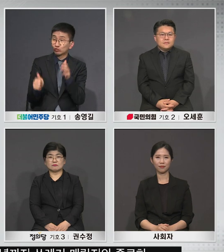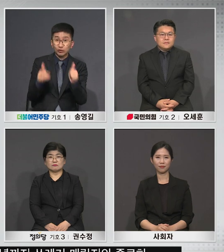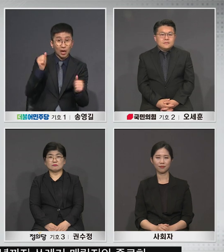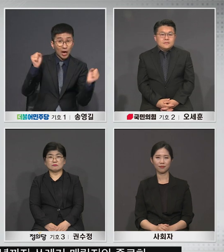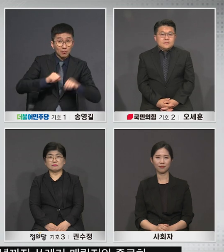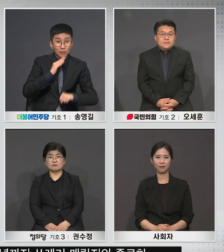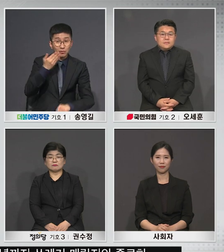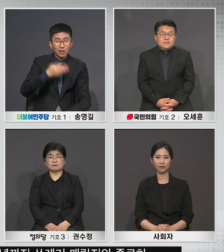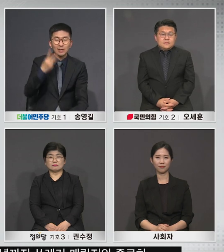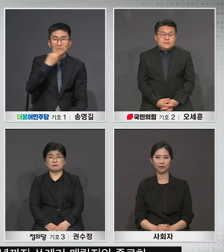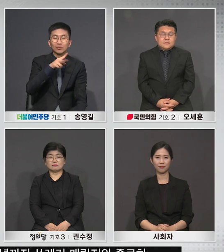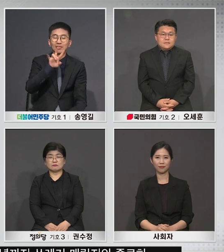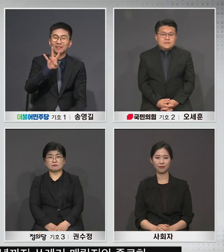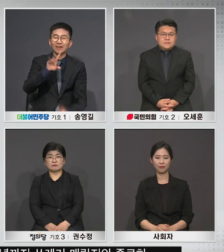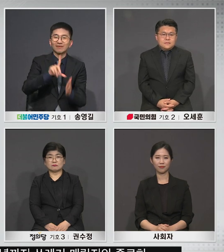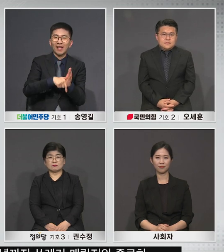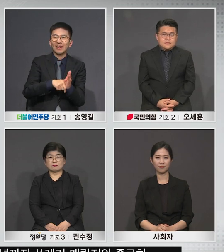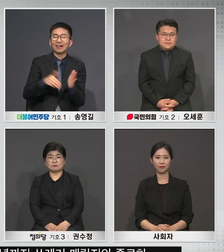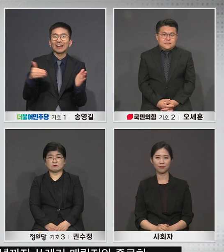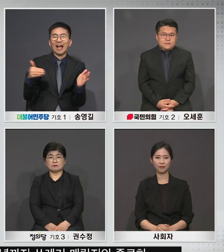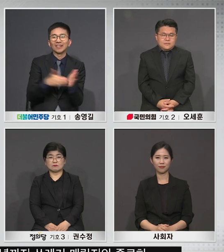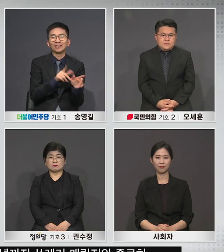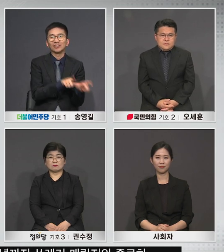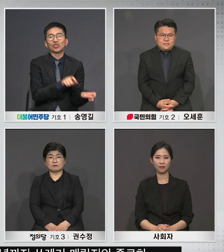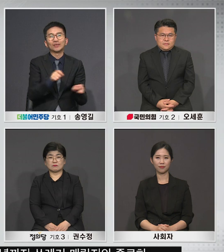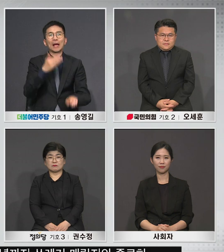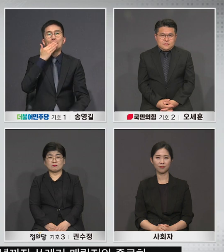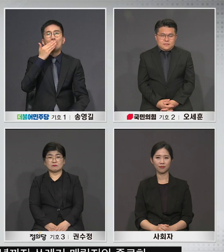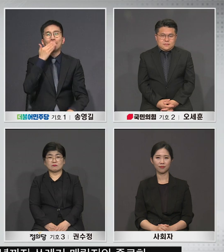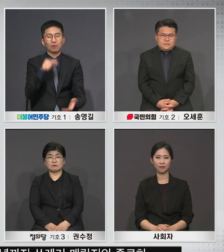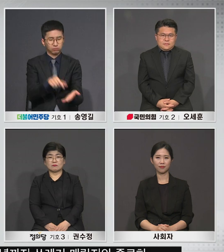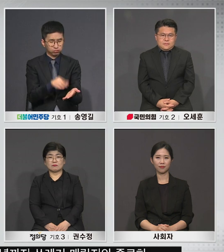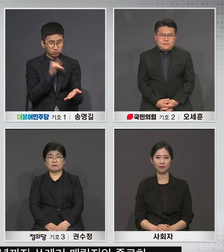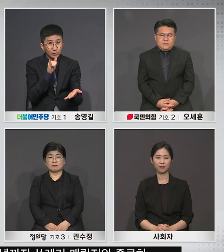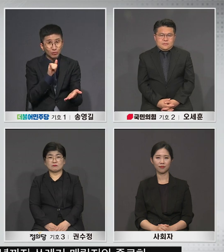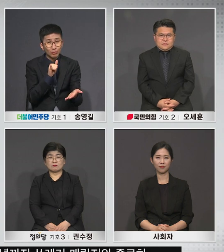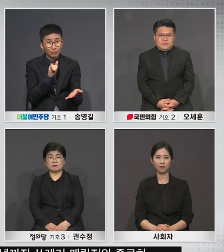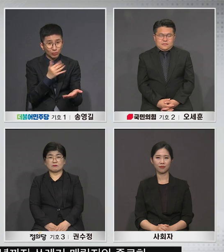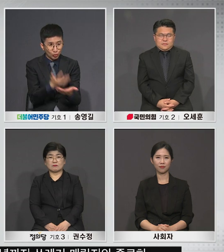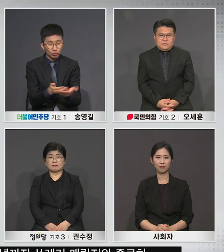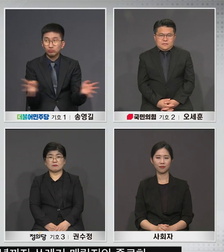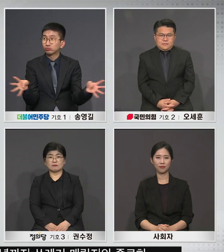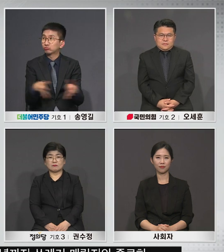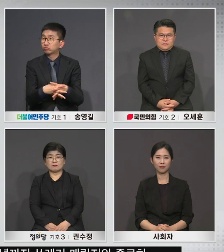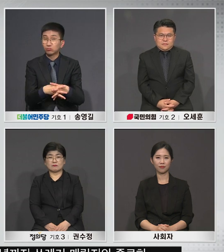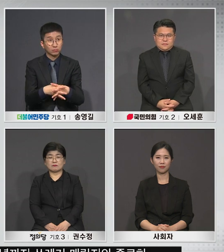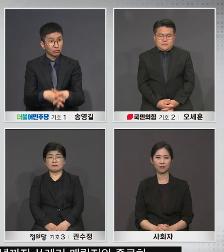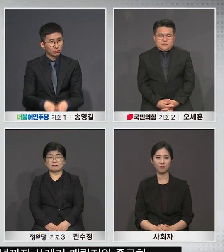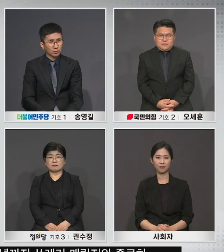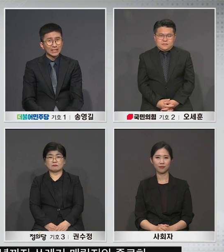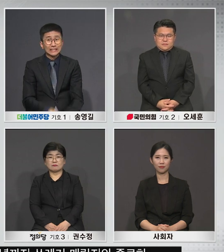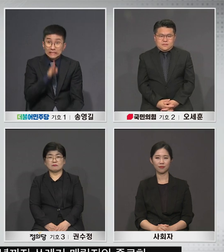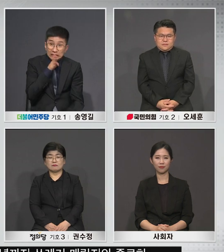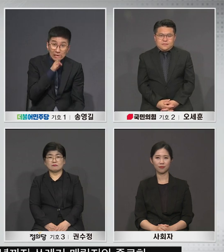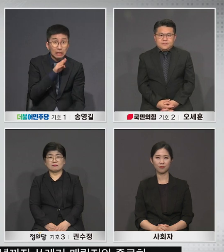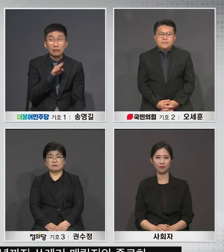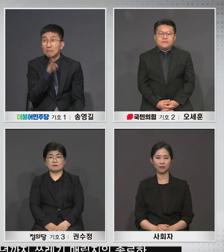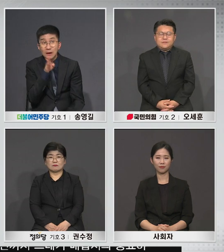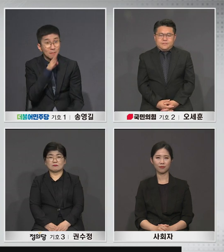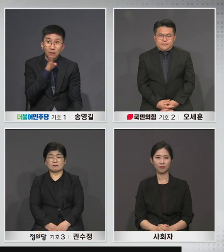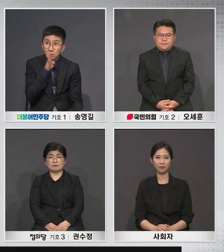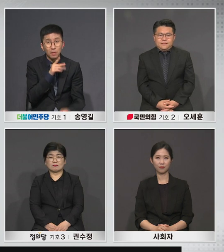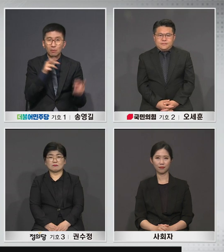2044년까지 연장이 가능하다 이렇게 또 이면 합의가 돼서 그게 사실이냐 아니냐 논란이 되고 있습니다.